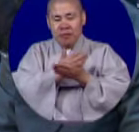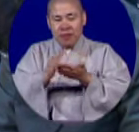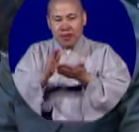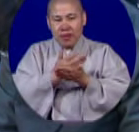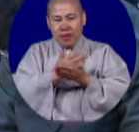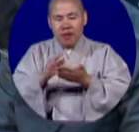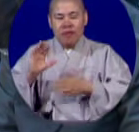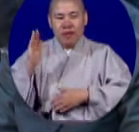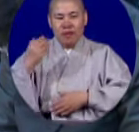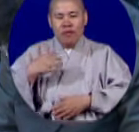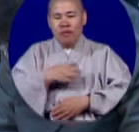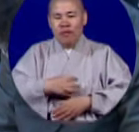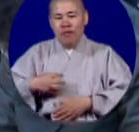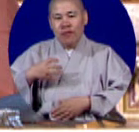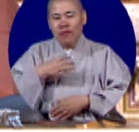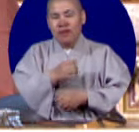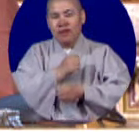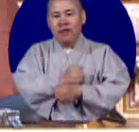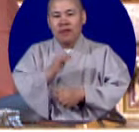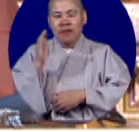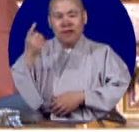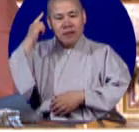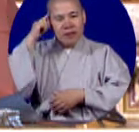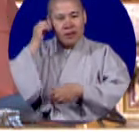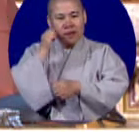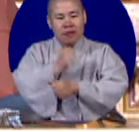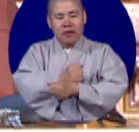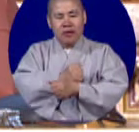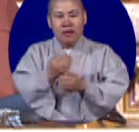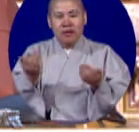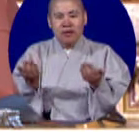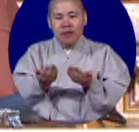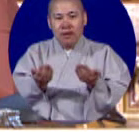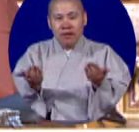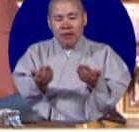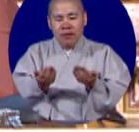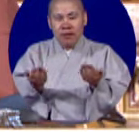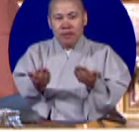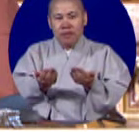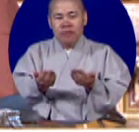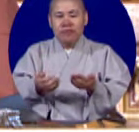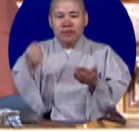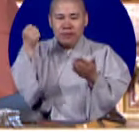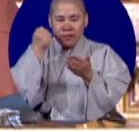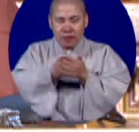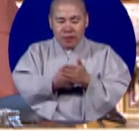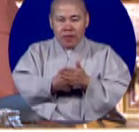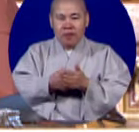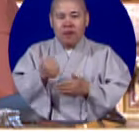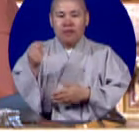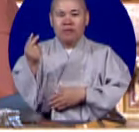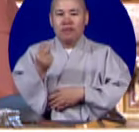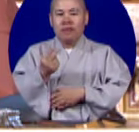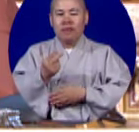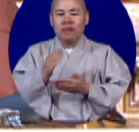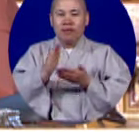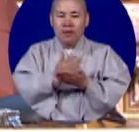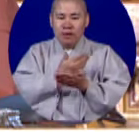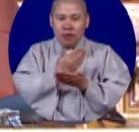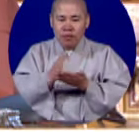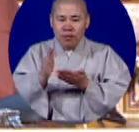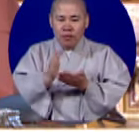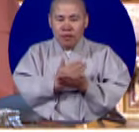이렇게 걱정하고. 그래서 이 의식이 하는 일은 이렇게 판단하고